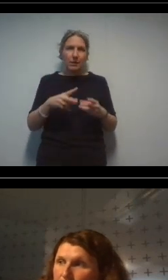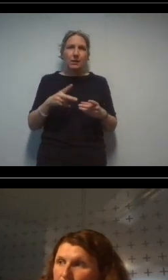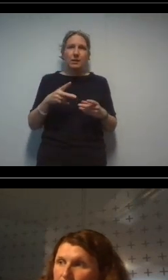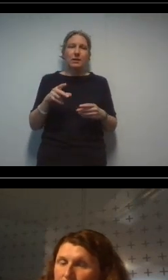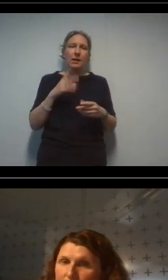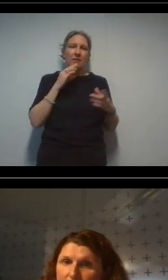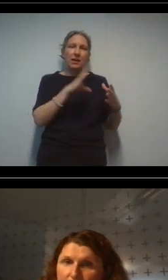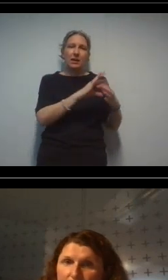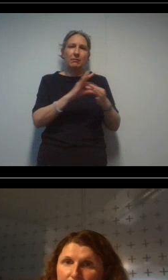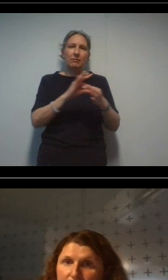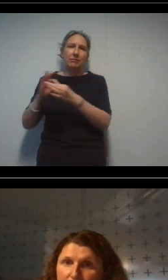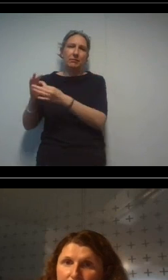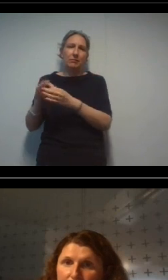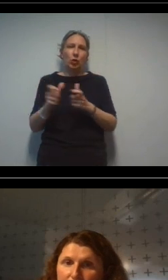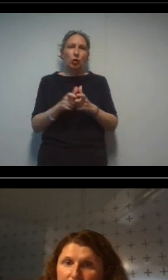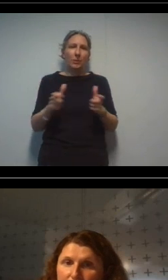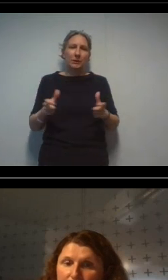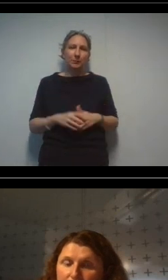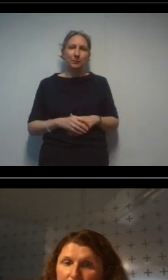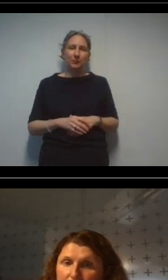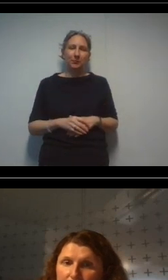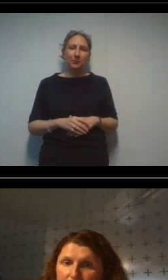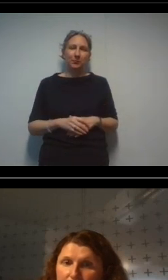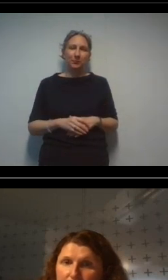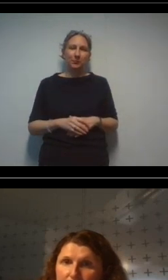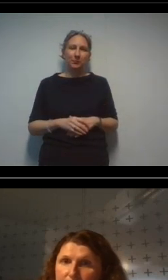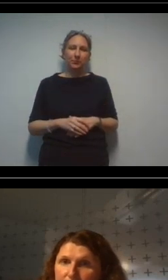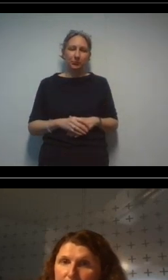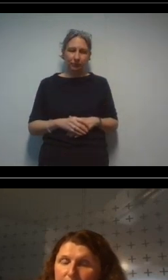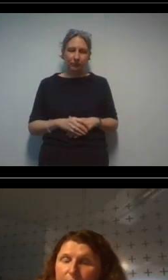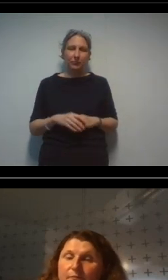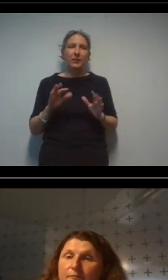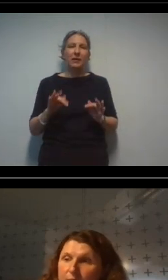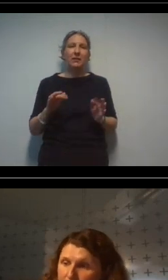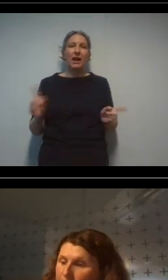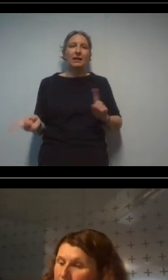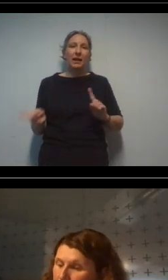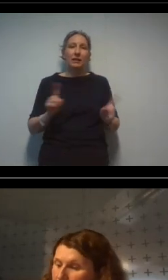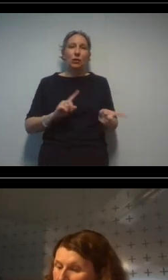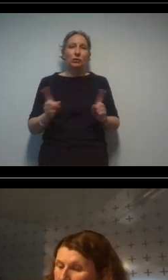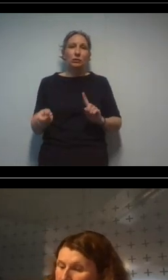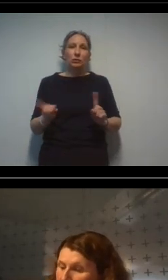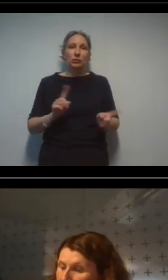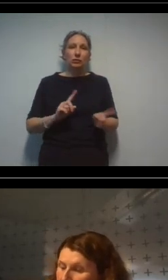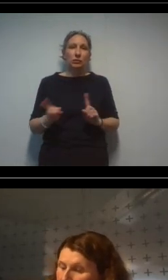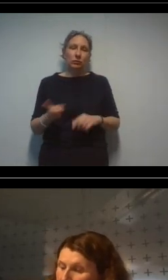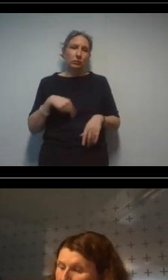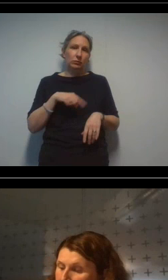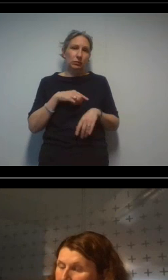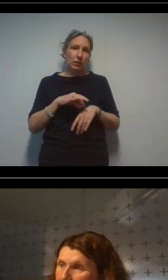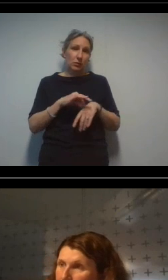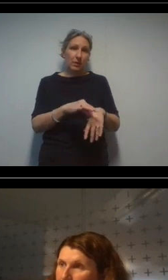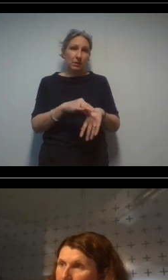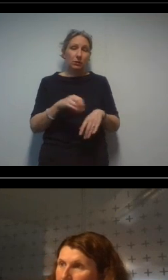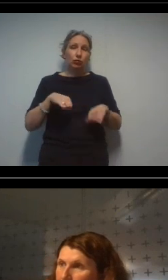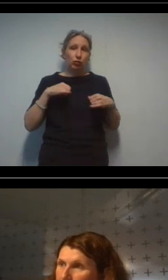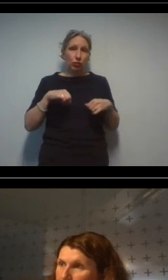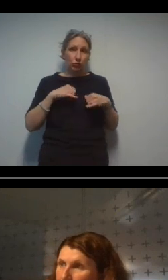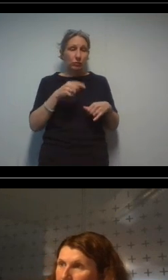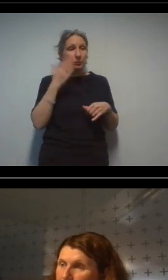entreprises. Un mot sur l'alternance aussi, donc on accompagne, on est en plein dedans, des jeunes qui recherchent l'entreprise pour